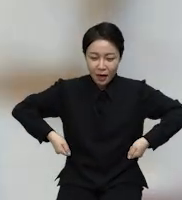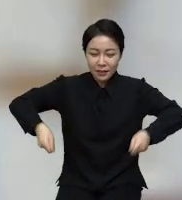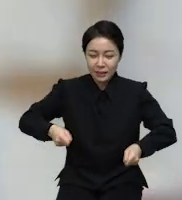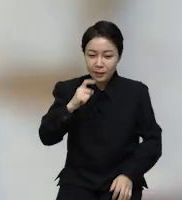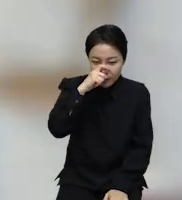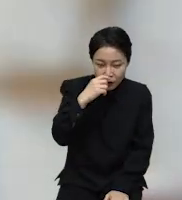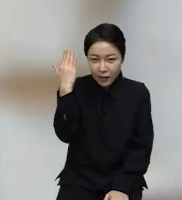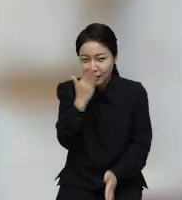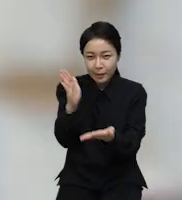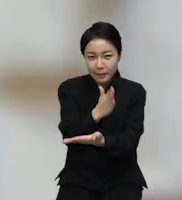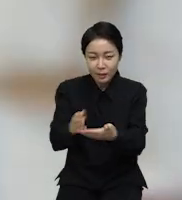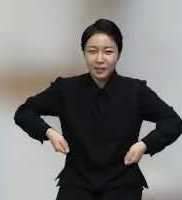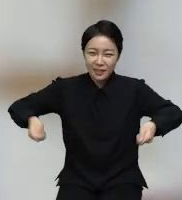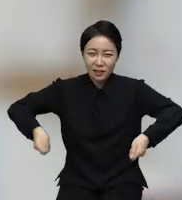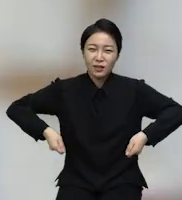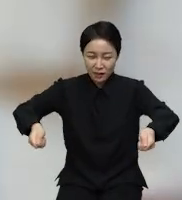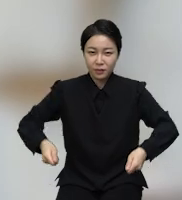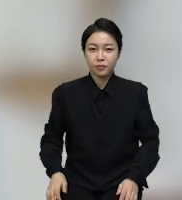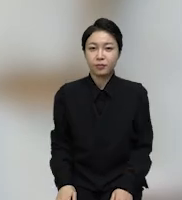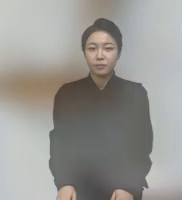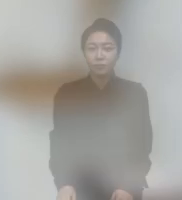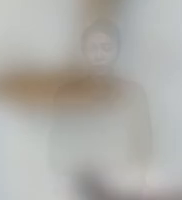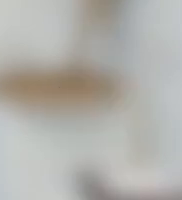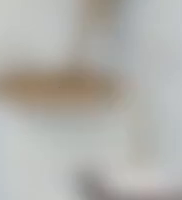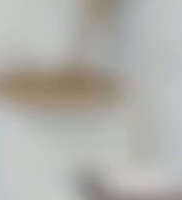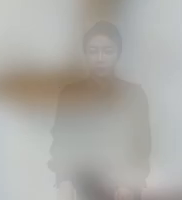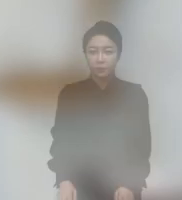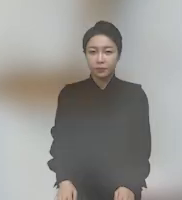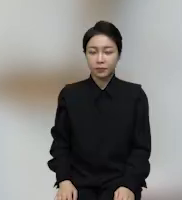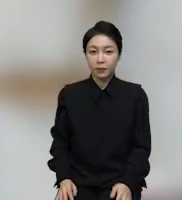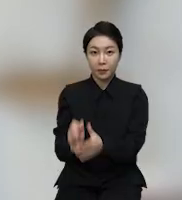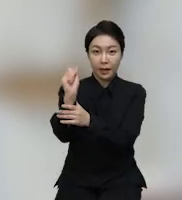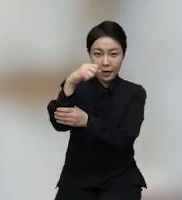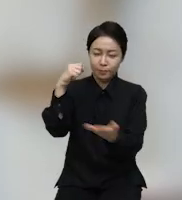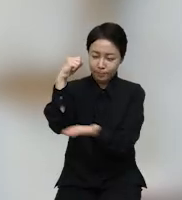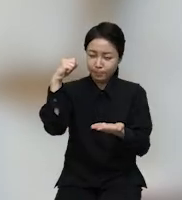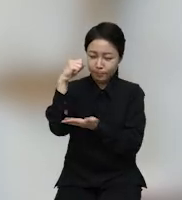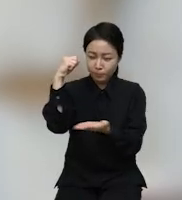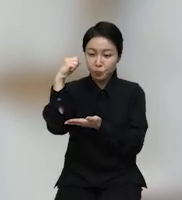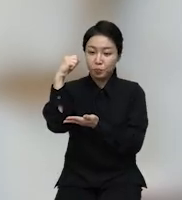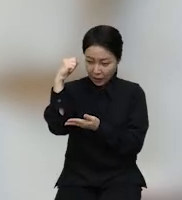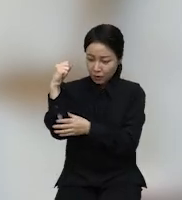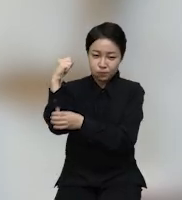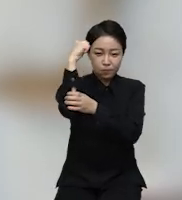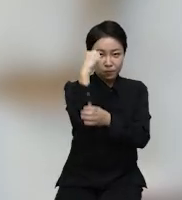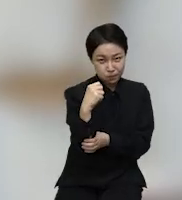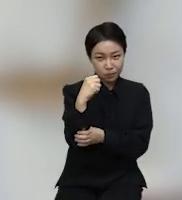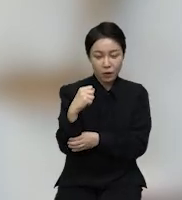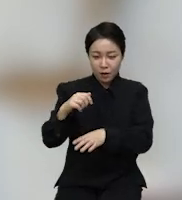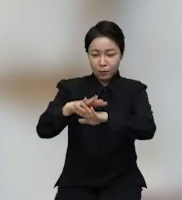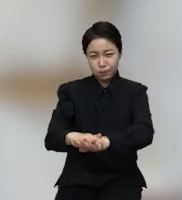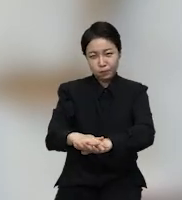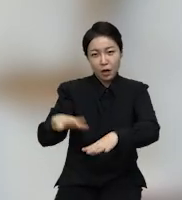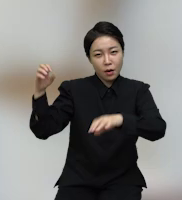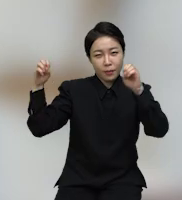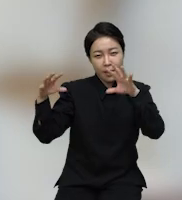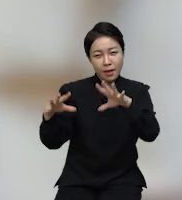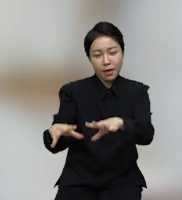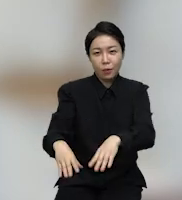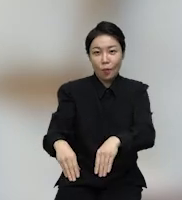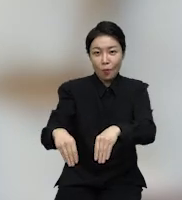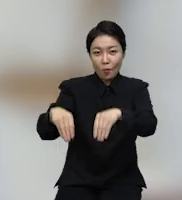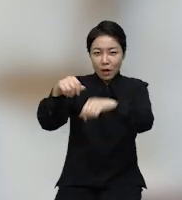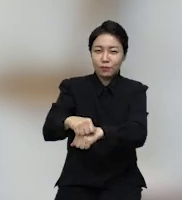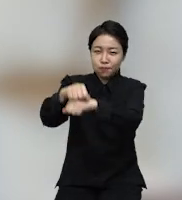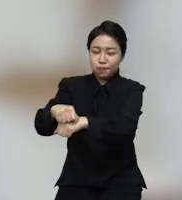멍석에 말린 곡물은 키질하여 건불을 걸러냈습니다. 수확 후에 볏짚은 잘 말려서 직가리를 해놓고